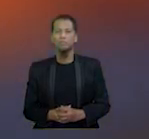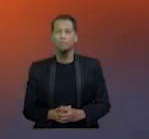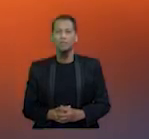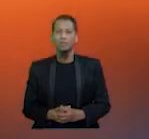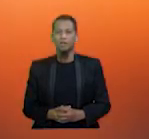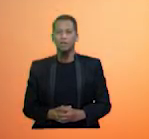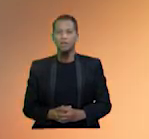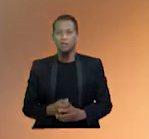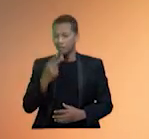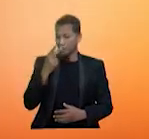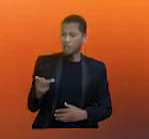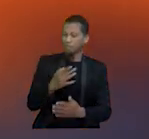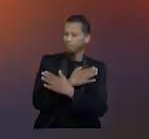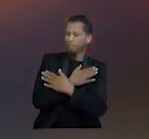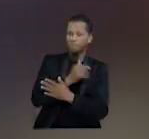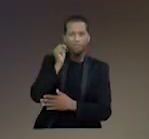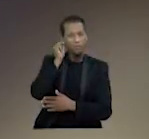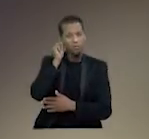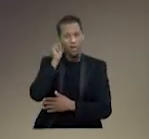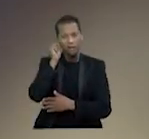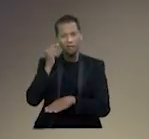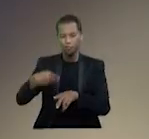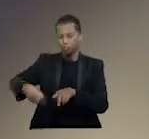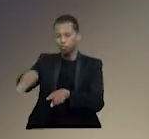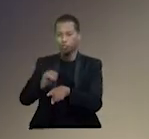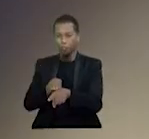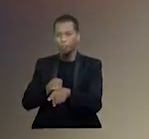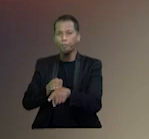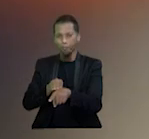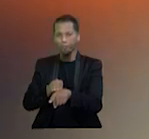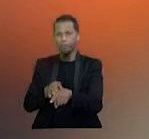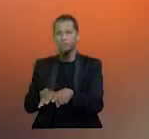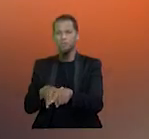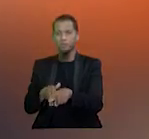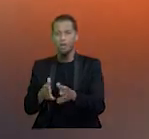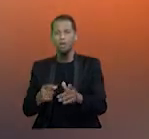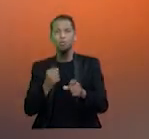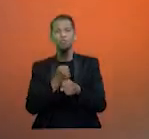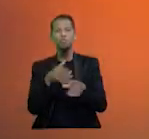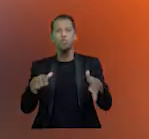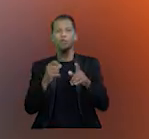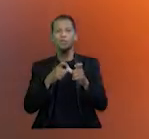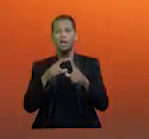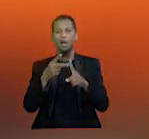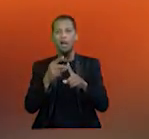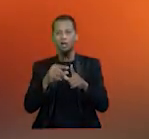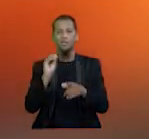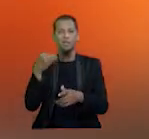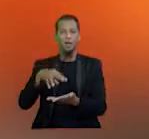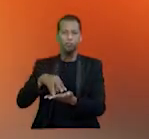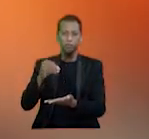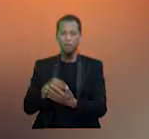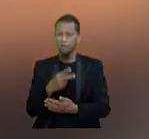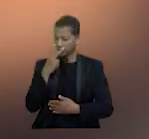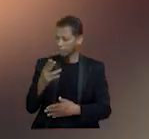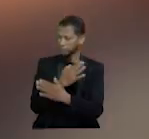Sesosok mayat wanita ditemukan terbungkus kain selimut di saluran air di Jalan Gunung Sahari 7A, Sawah Besar, Jakarta Pusat. Mayat wanita yang diduga